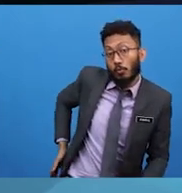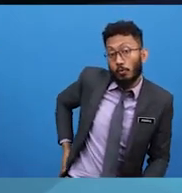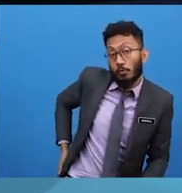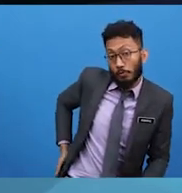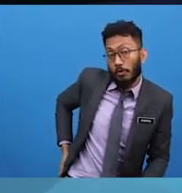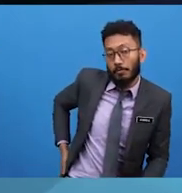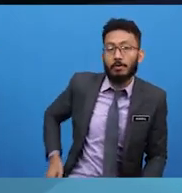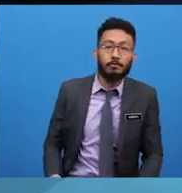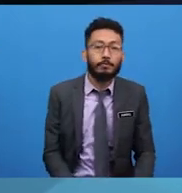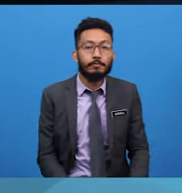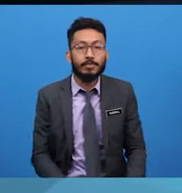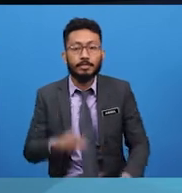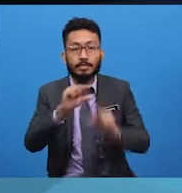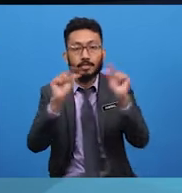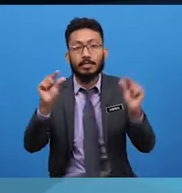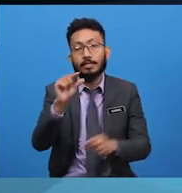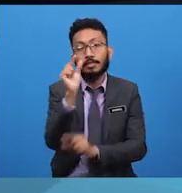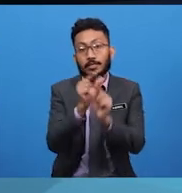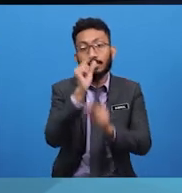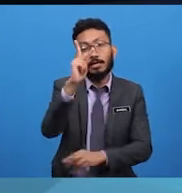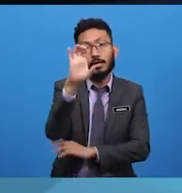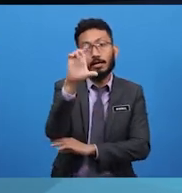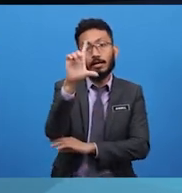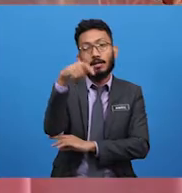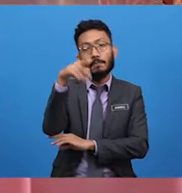Dan kelima, garis kelipit.